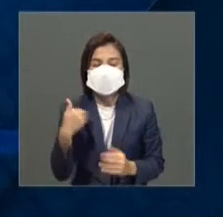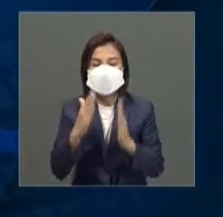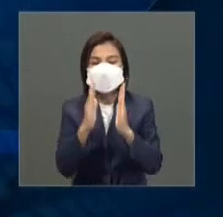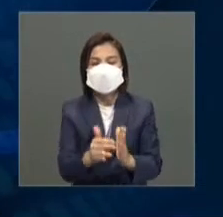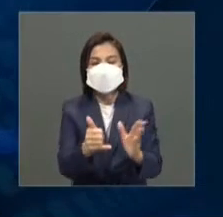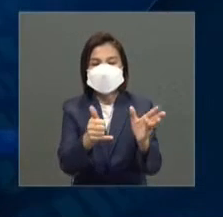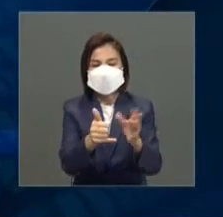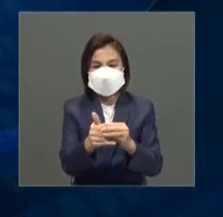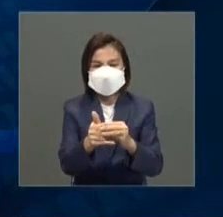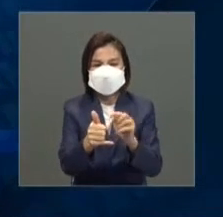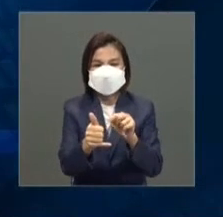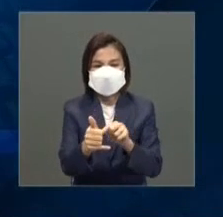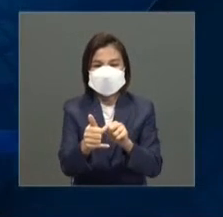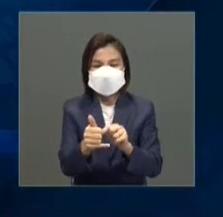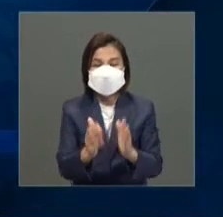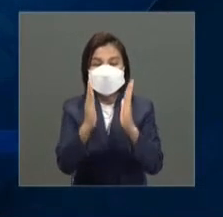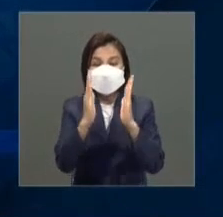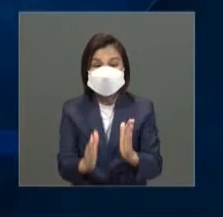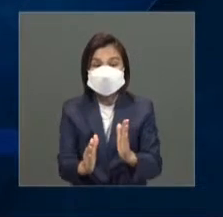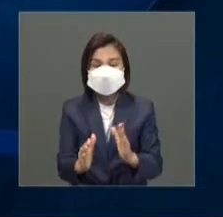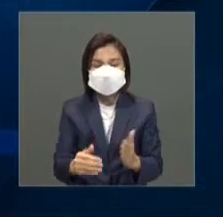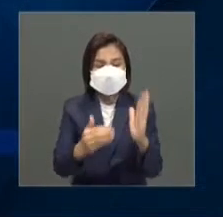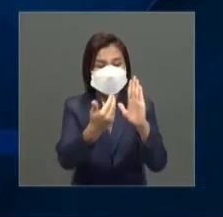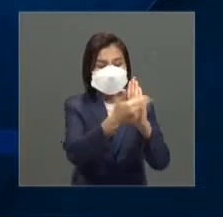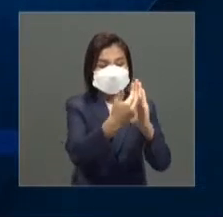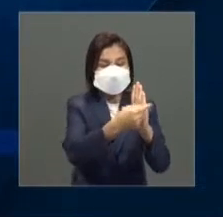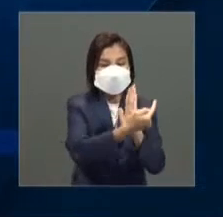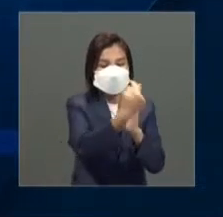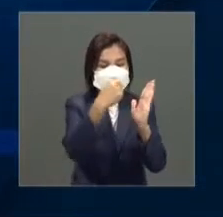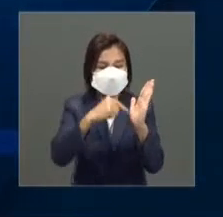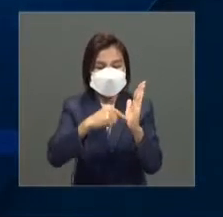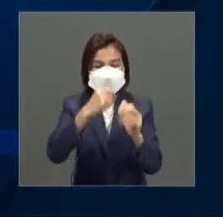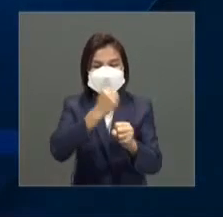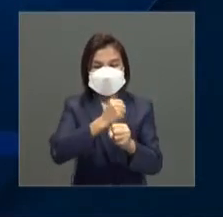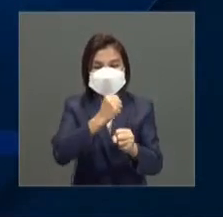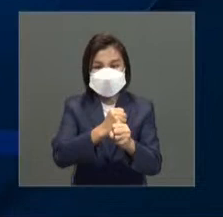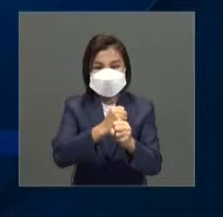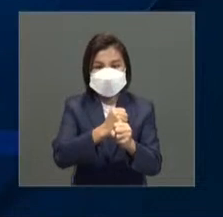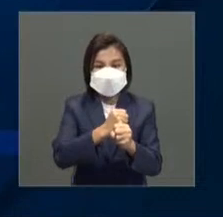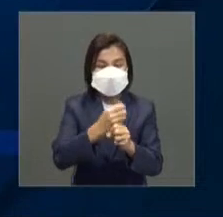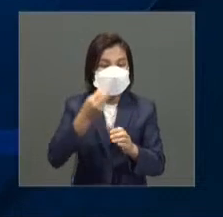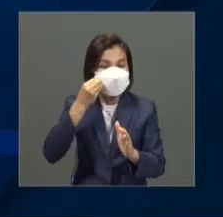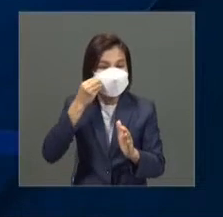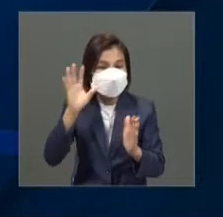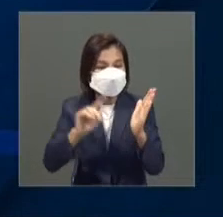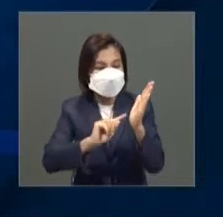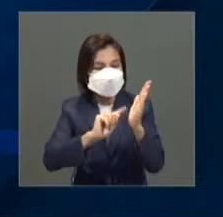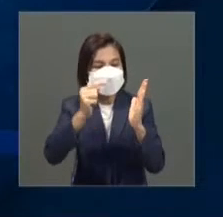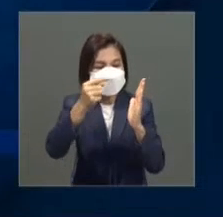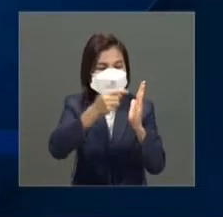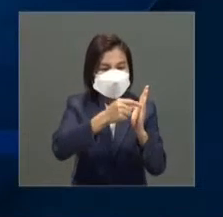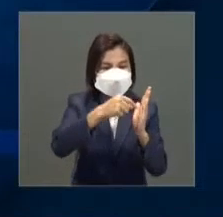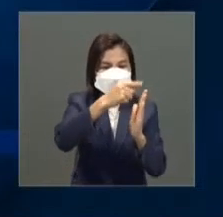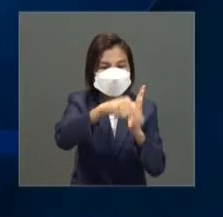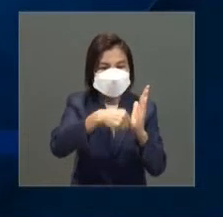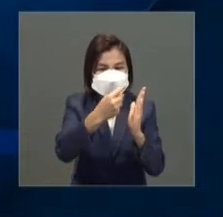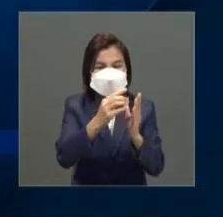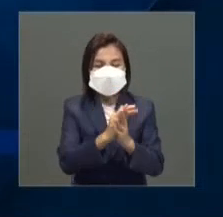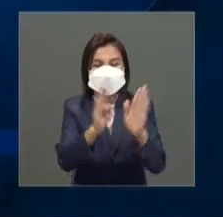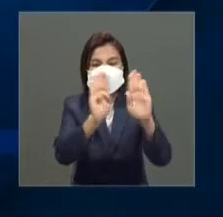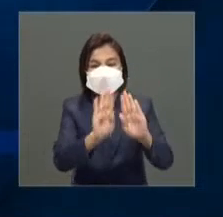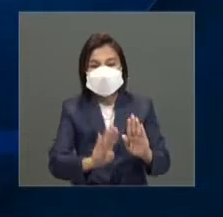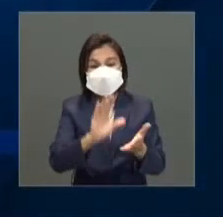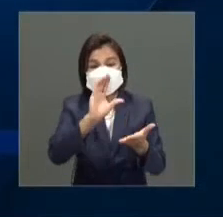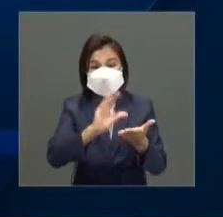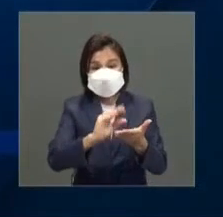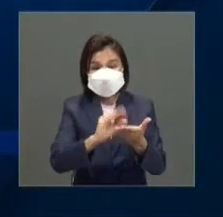ลตัวบุคคลก็คือเป็นคนอีสานที่เข้ามาทำงานอยู่ในกรุงเทพและปริมณฑลก็กลับไปรักษาตัวที่บ้านก็เป็นปรากฏการณ์ตัวเลข